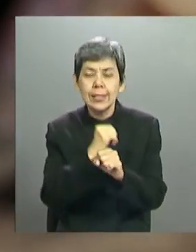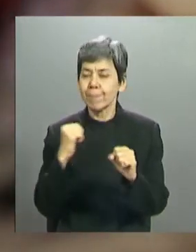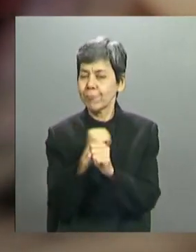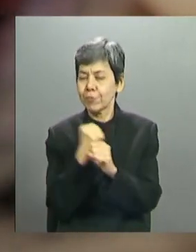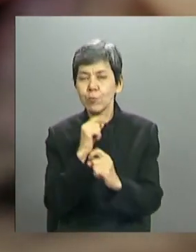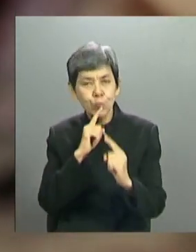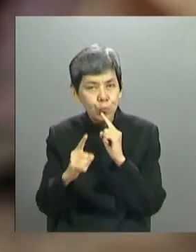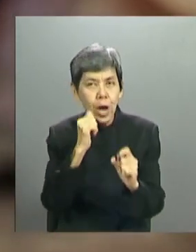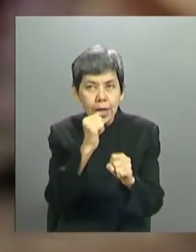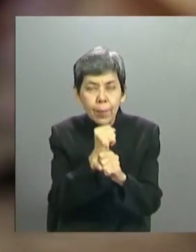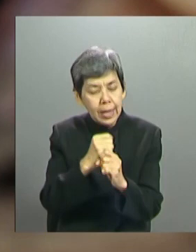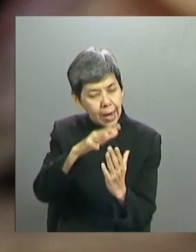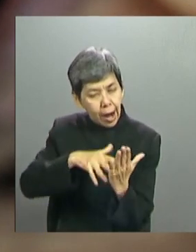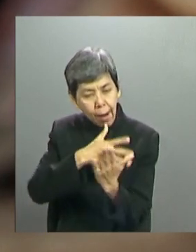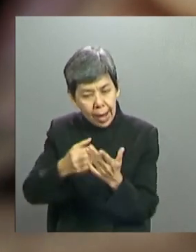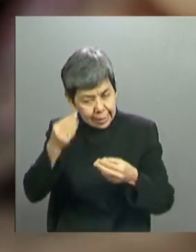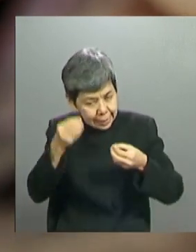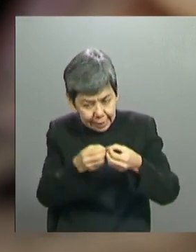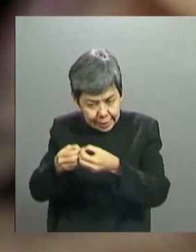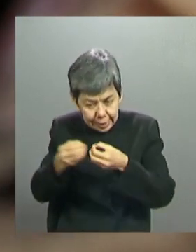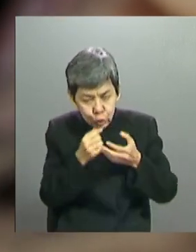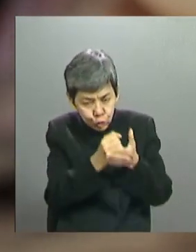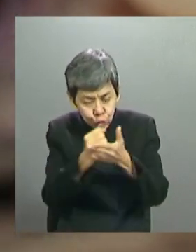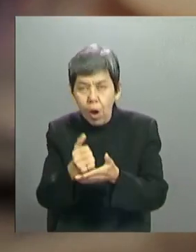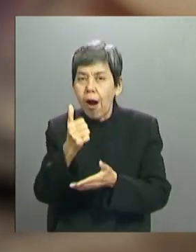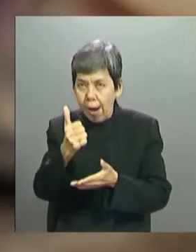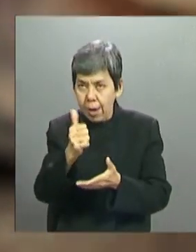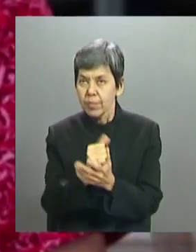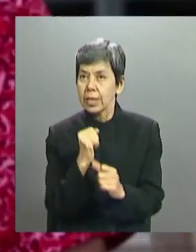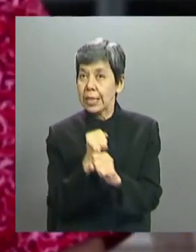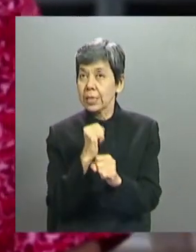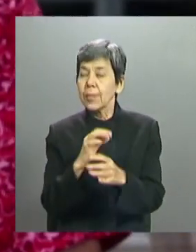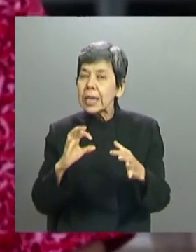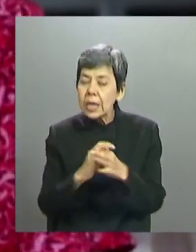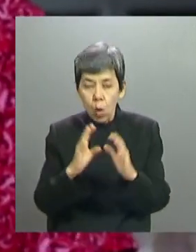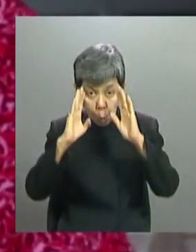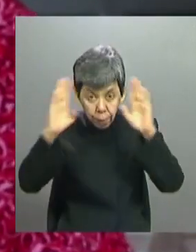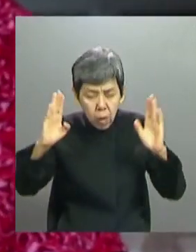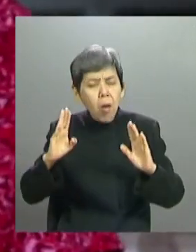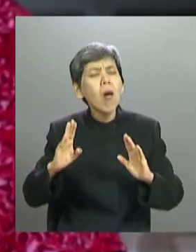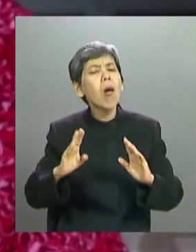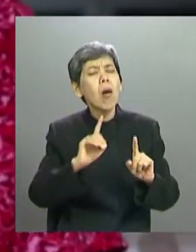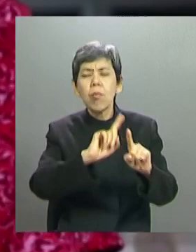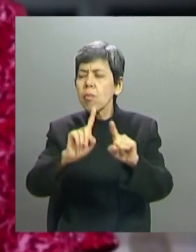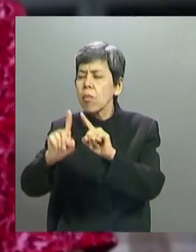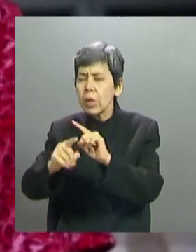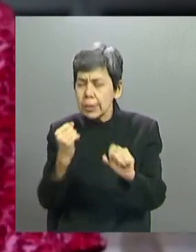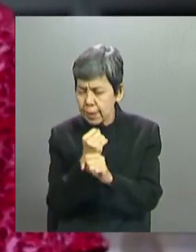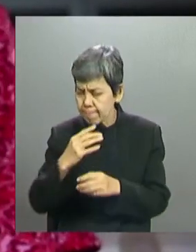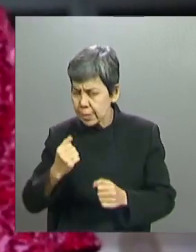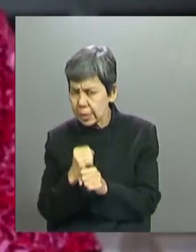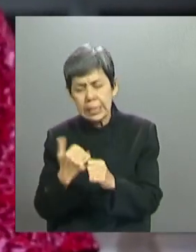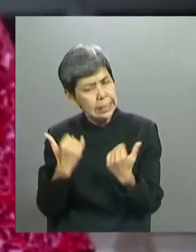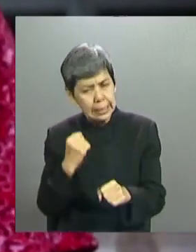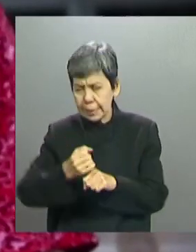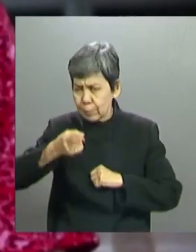ารเกิดการวางแผนการแก้ไขปัญหาเฉพาะหน้าและเป็นการประยุกต์องค์ความรู้ที่ได้จากห้องเรียนมาปรับใช้ในโลกแห่ง